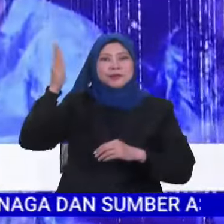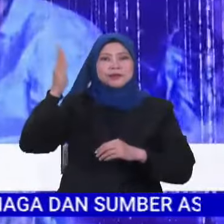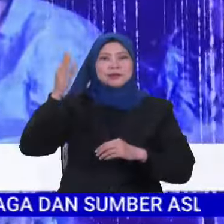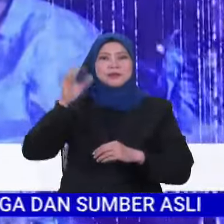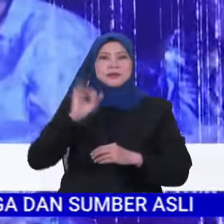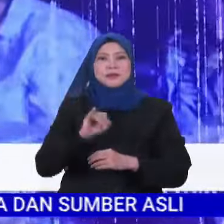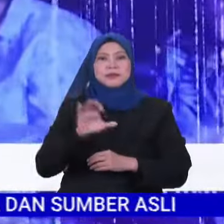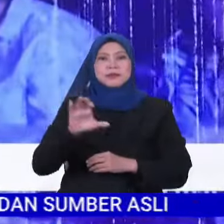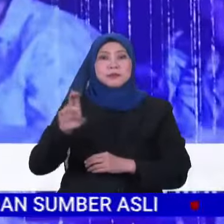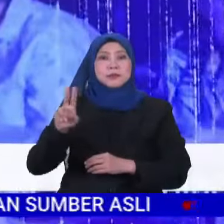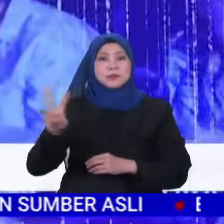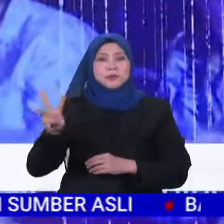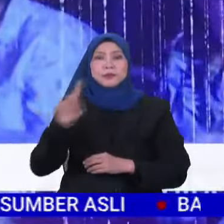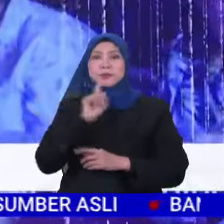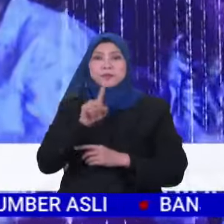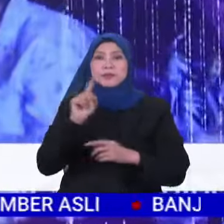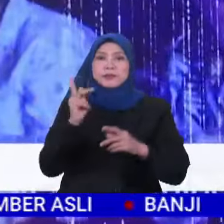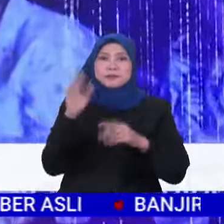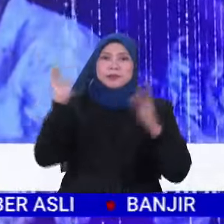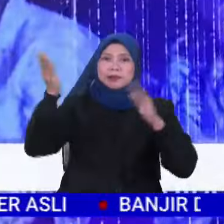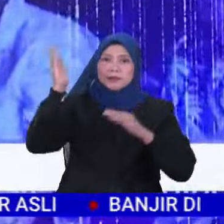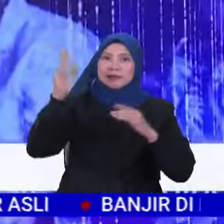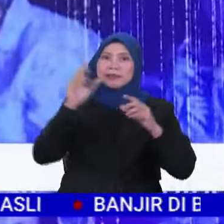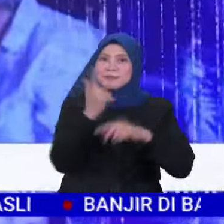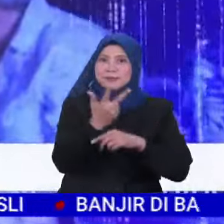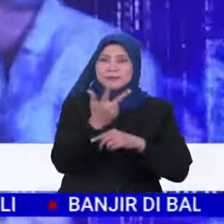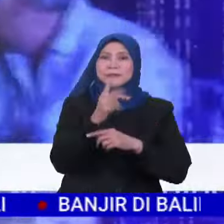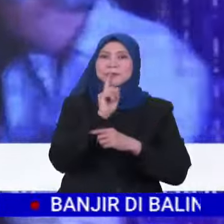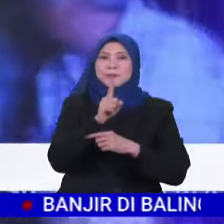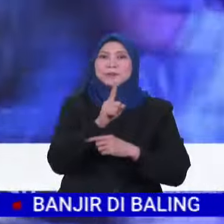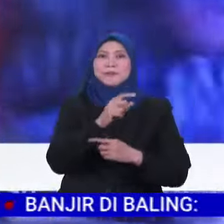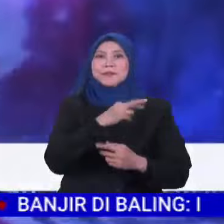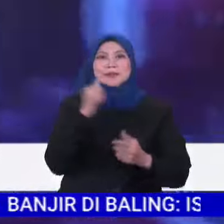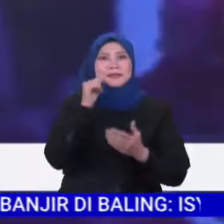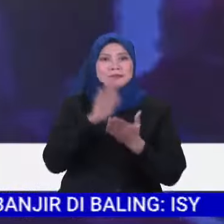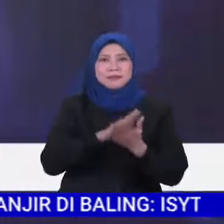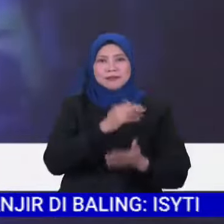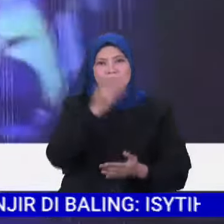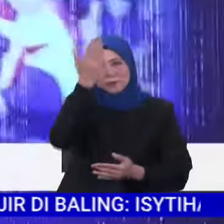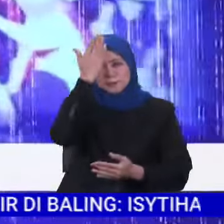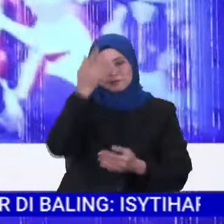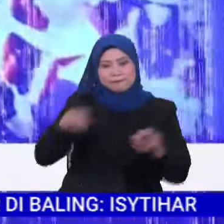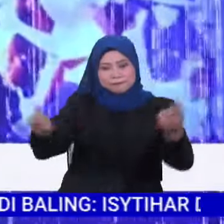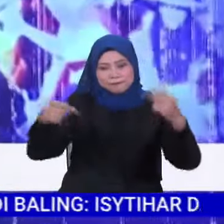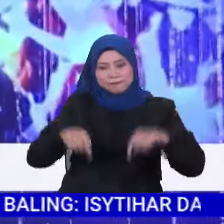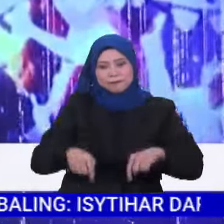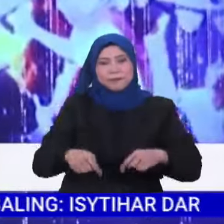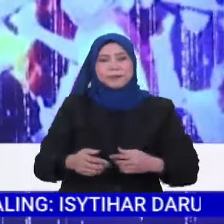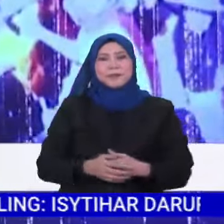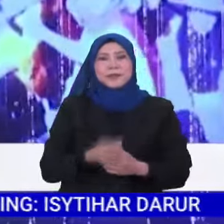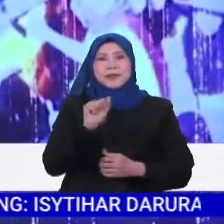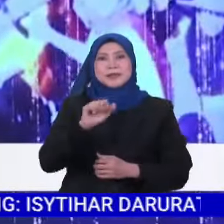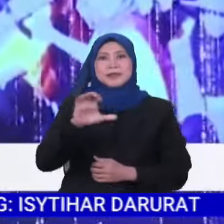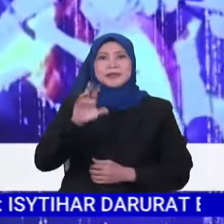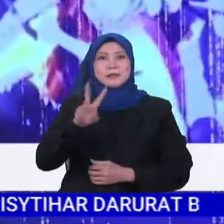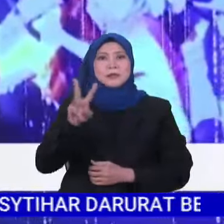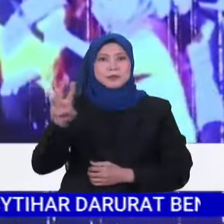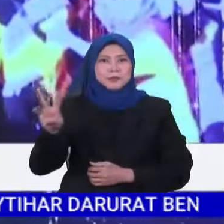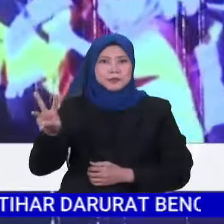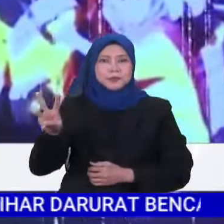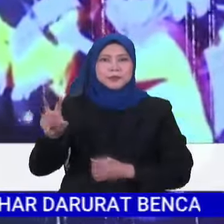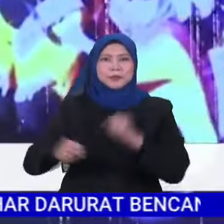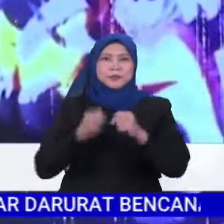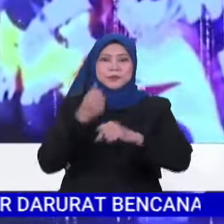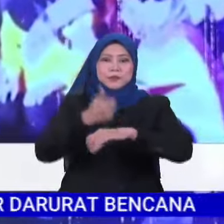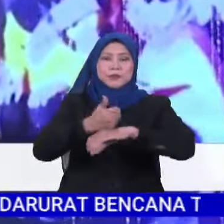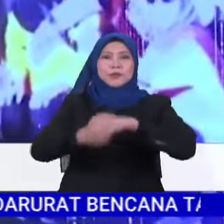persidangan ketiga yang dihadiri tunku Azizah Aminah Maimunah iskandariah es sidebu-debu ditubuhkan pada